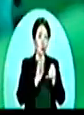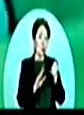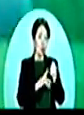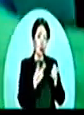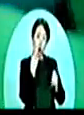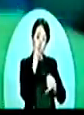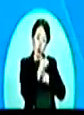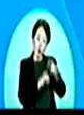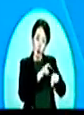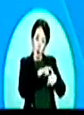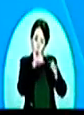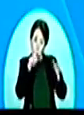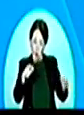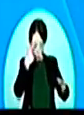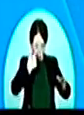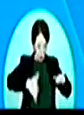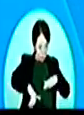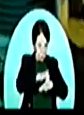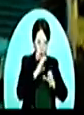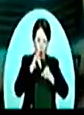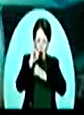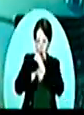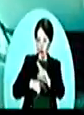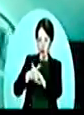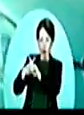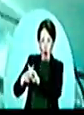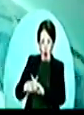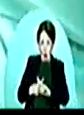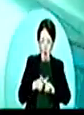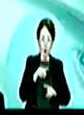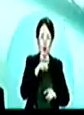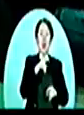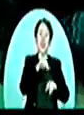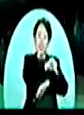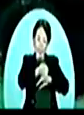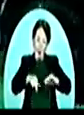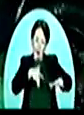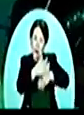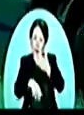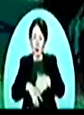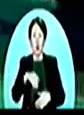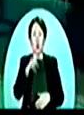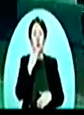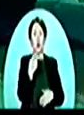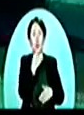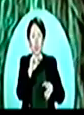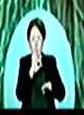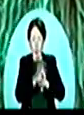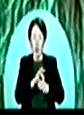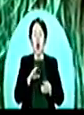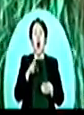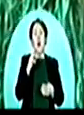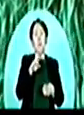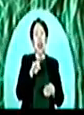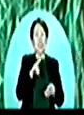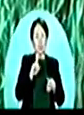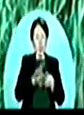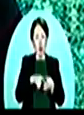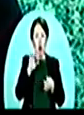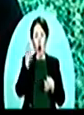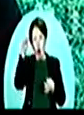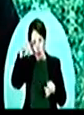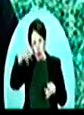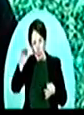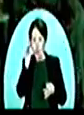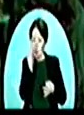Сүүлийн 20-р жилд манай улсад олон улсын хориоцээрт хил дамсан малын гоц халдварт шүлхий, буг малын мэлзэн, хоньны цэцэг